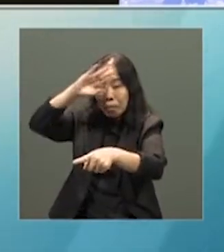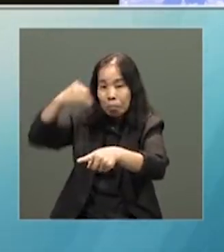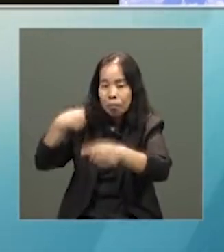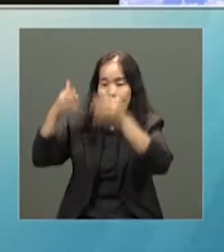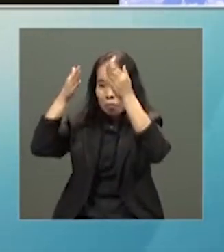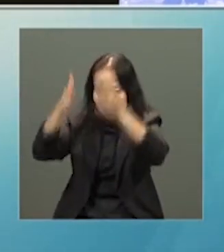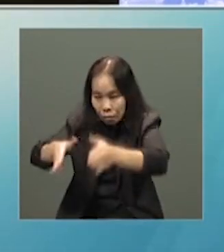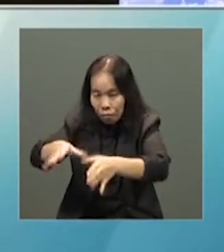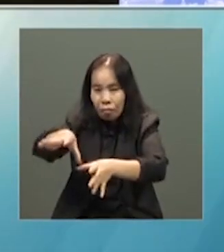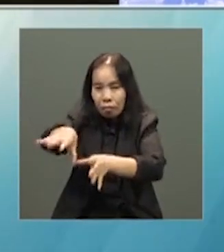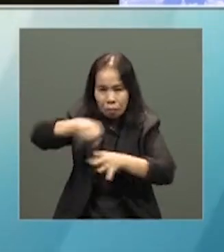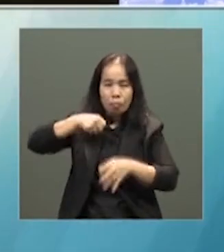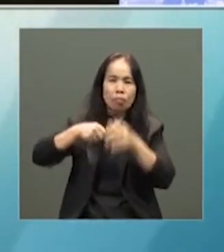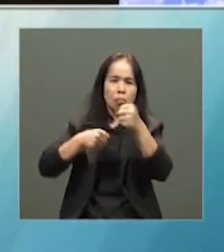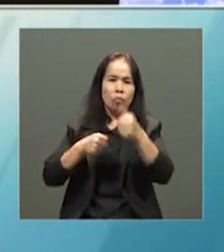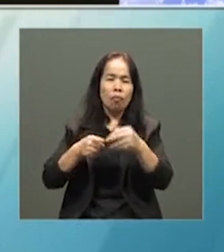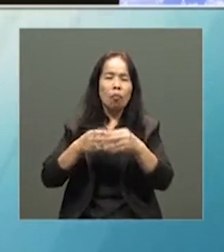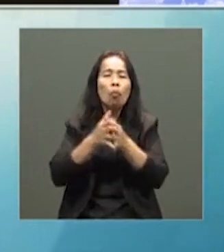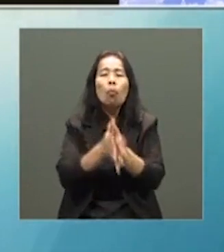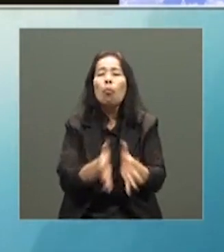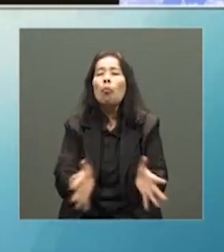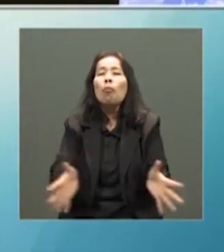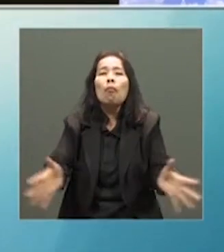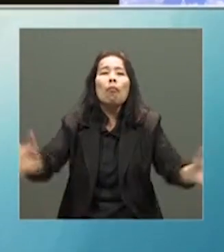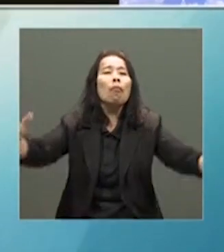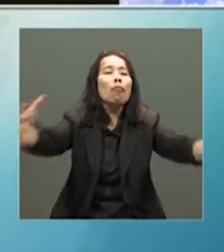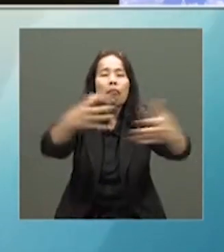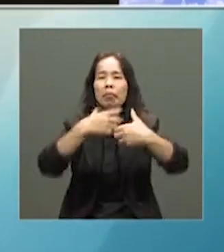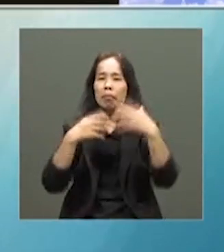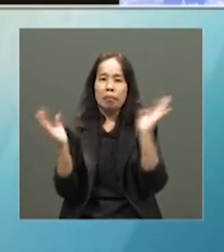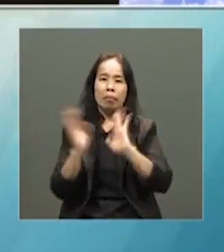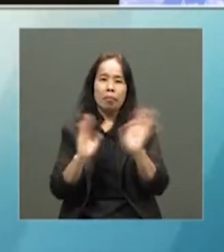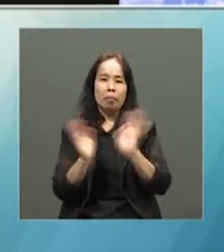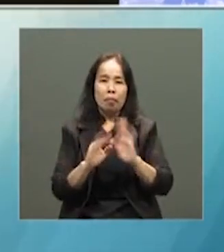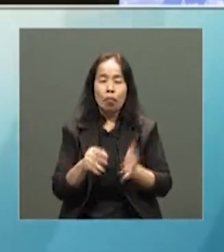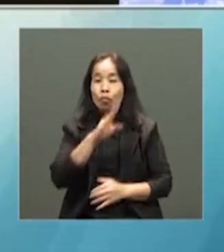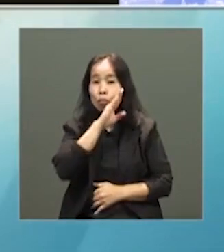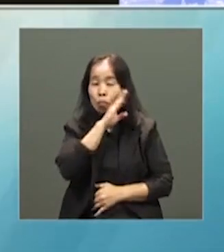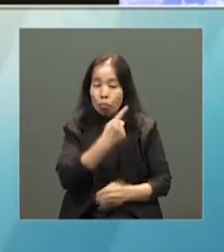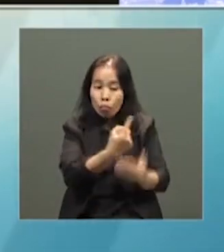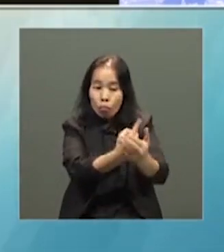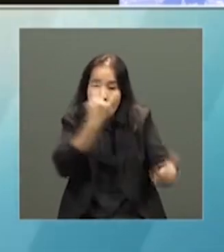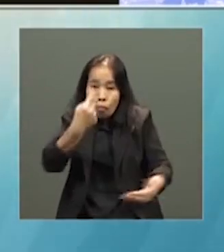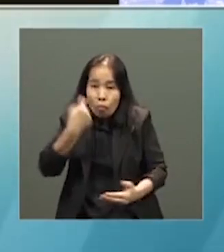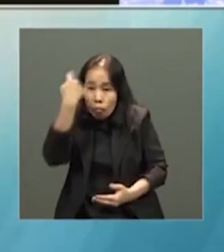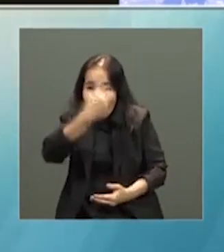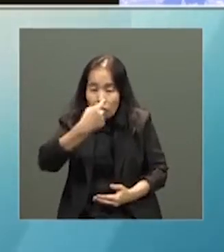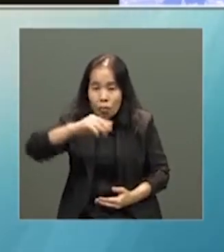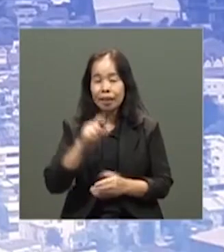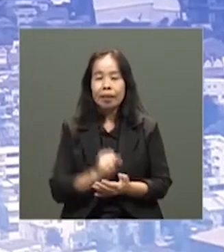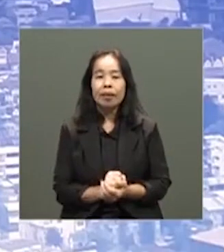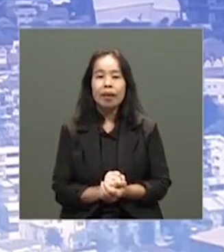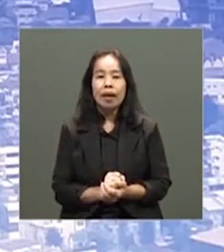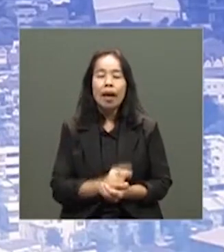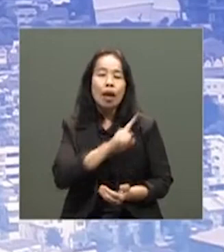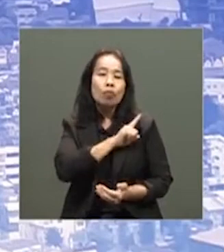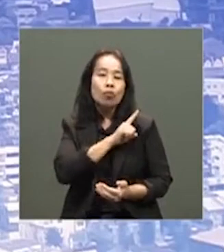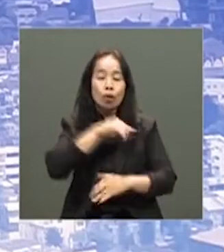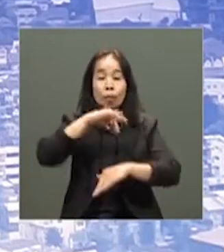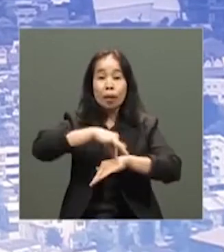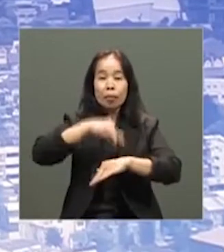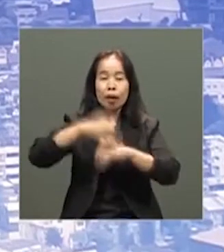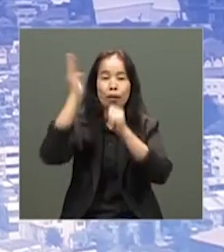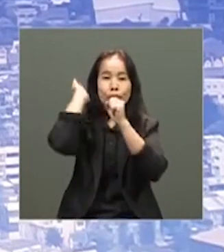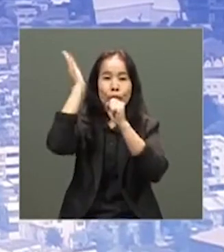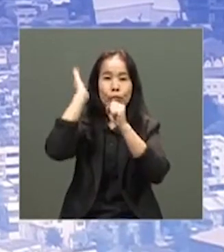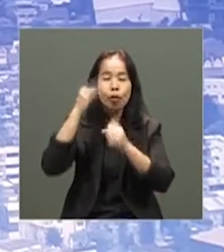ที่ว่าตรวจคนที่เป็นกลุ่มที่เป็นเชิงรุกอย่างเงี้ยนะครับเฉพาะพื้นที่เสี่ยงเท่านั้นถึงจะคุ้มนะครับ น